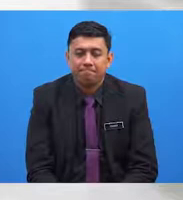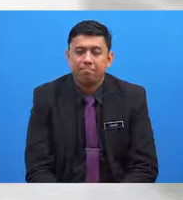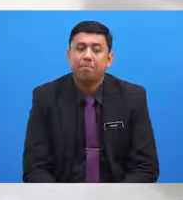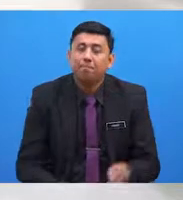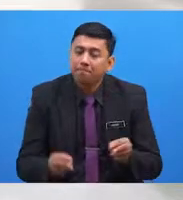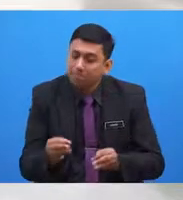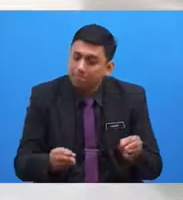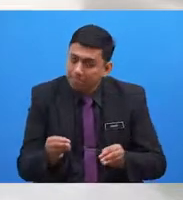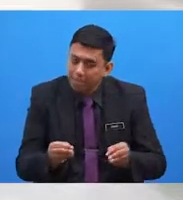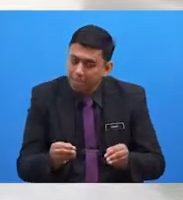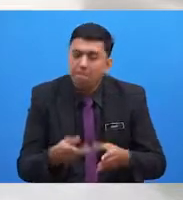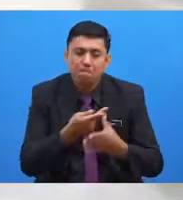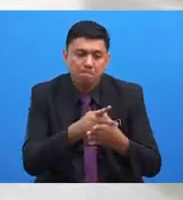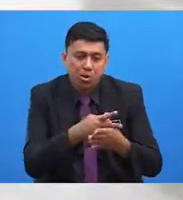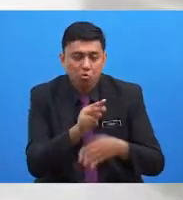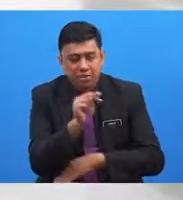Perniagaan perkongsian.